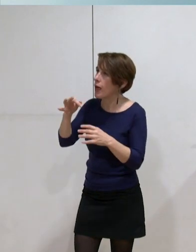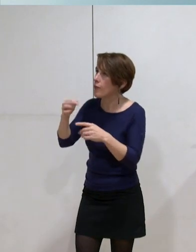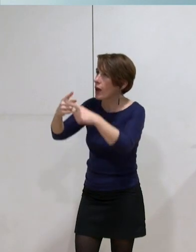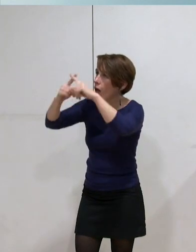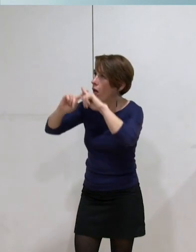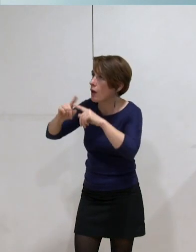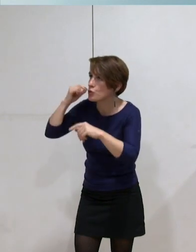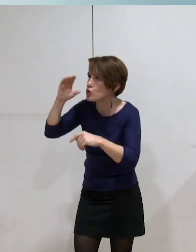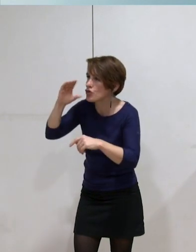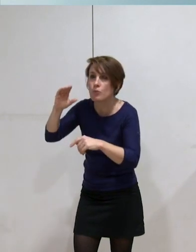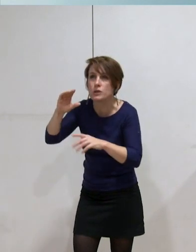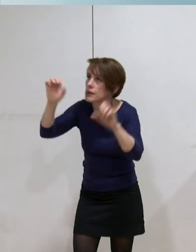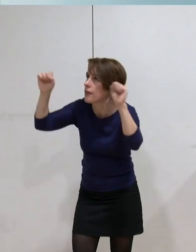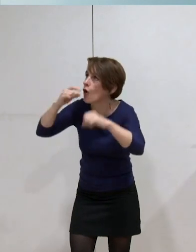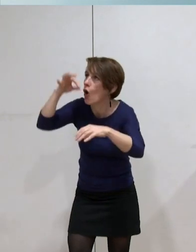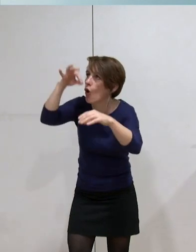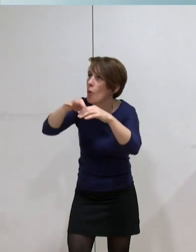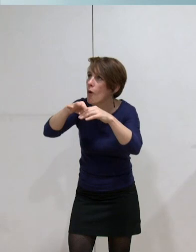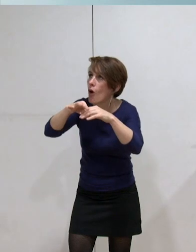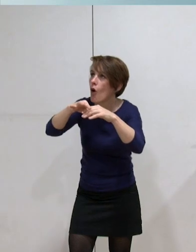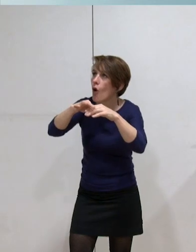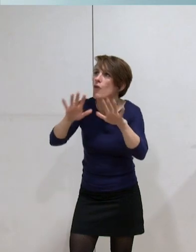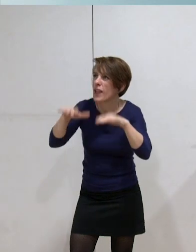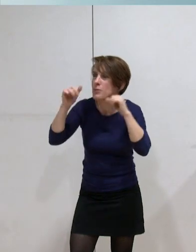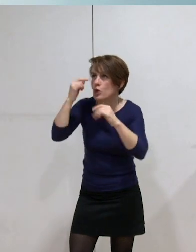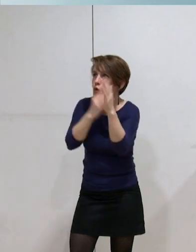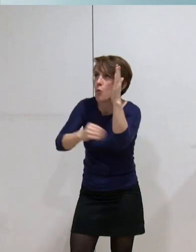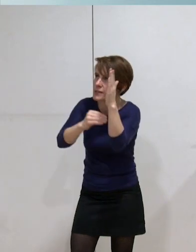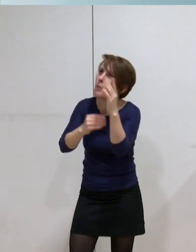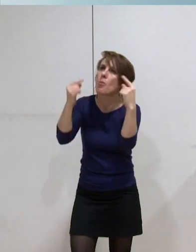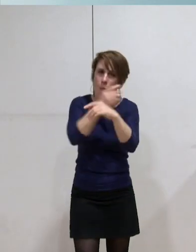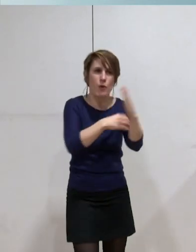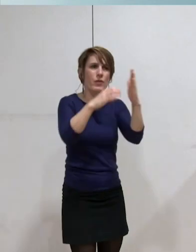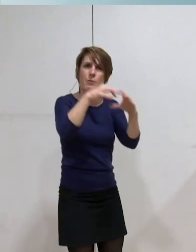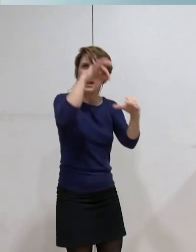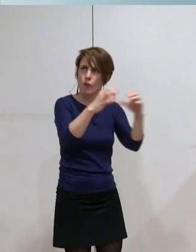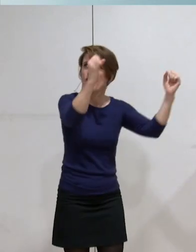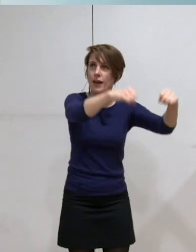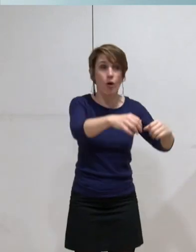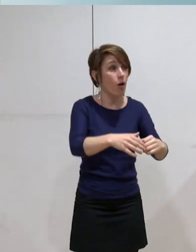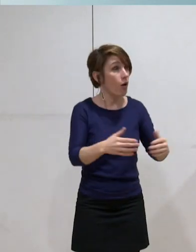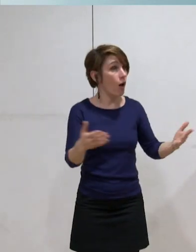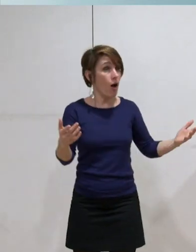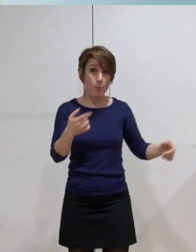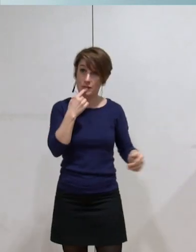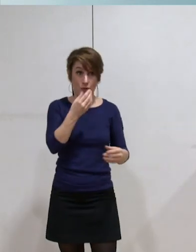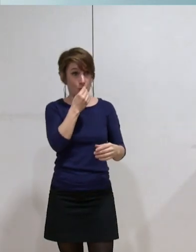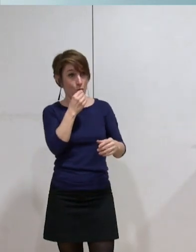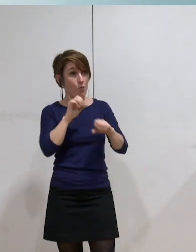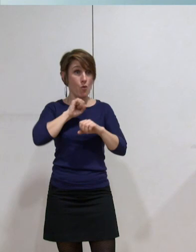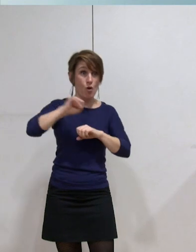amendements mais nous voterons la délibération voyez la fraternisation gauche-doite avance à grand pas dans ce